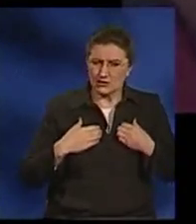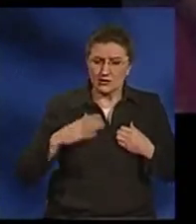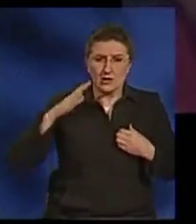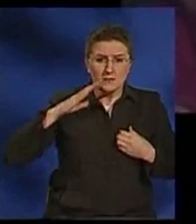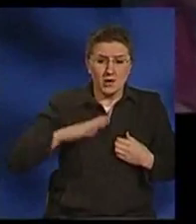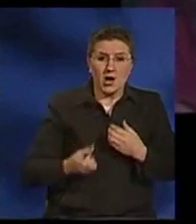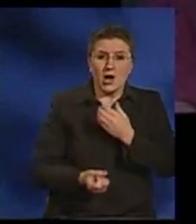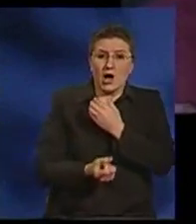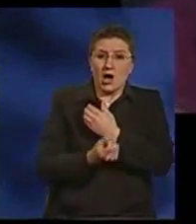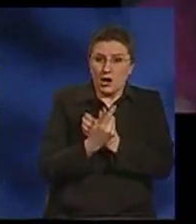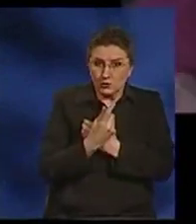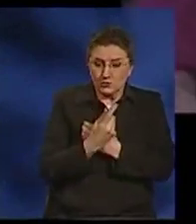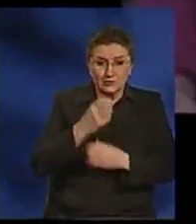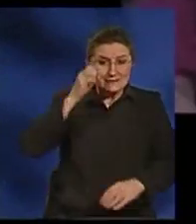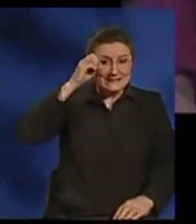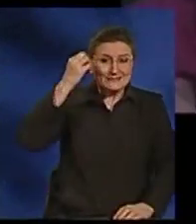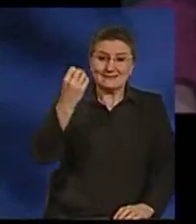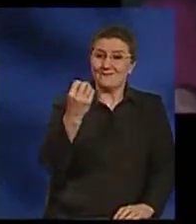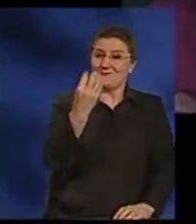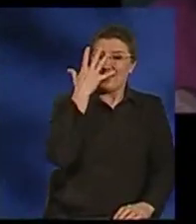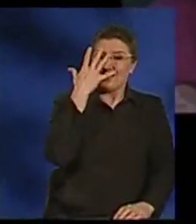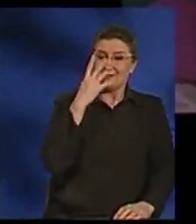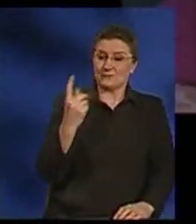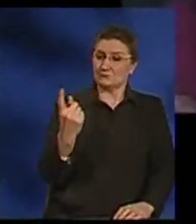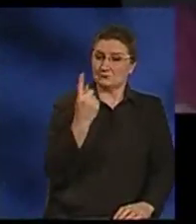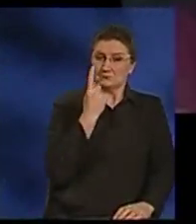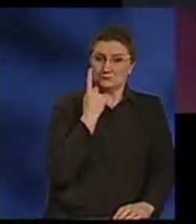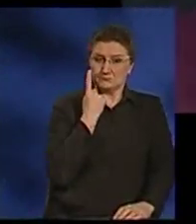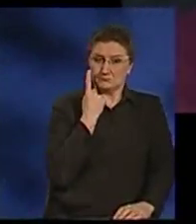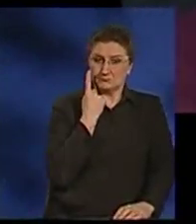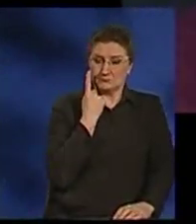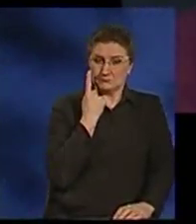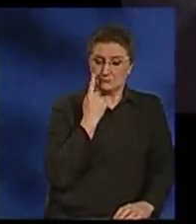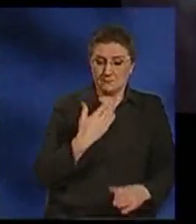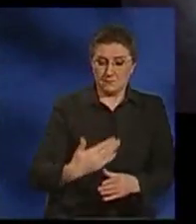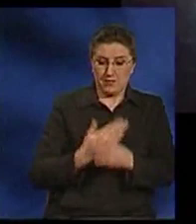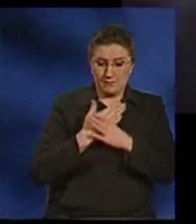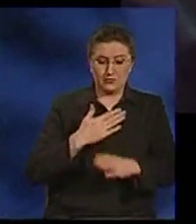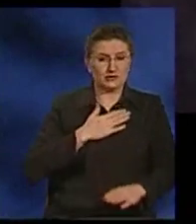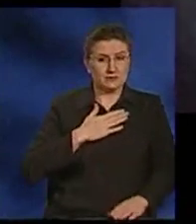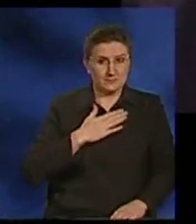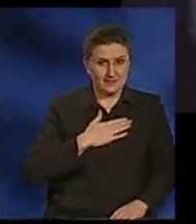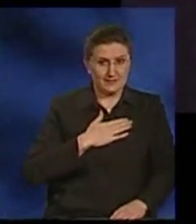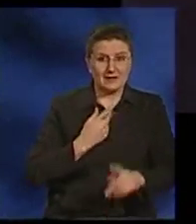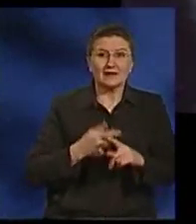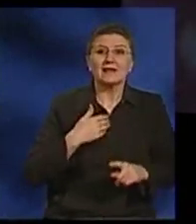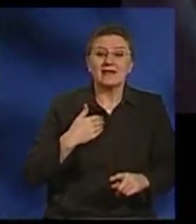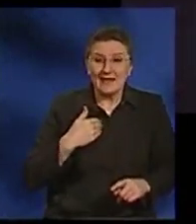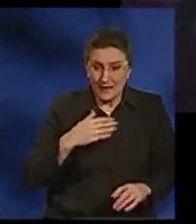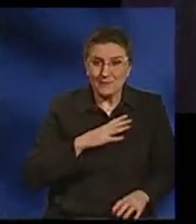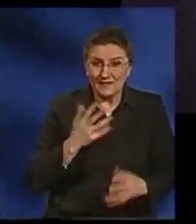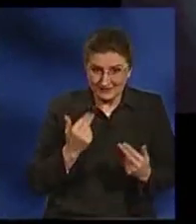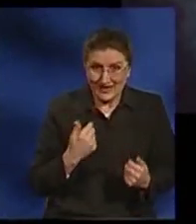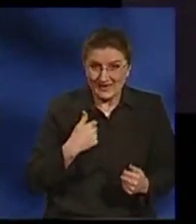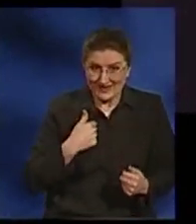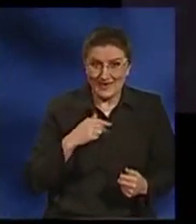откуда-то появился свет И кто-то подошел Чтобы помочь мне Это я была Я Правда,